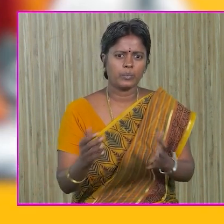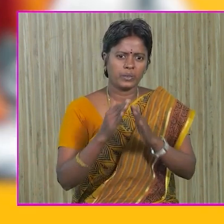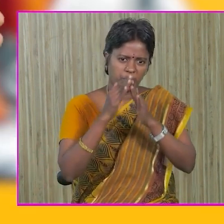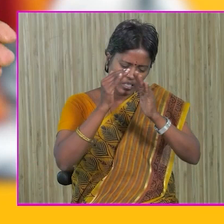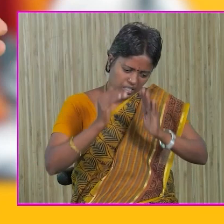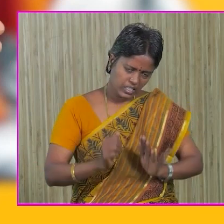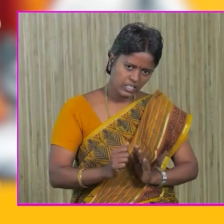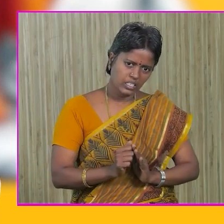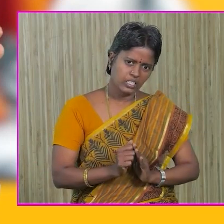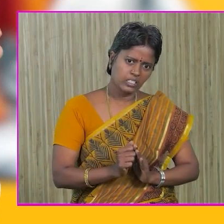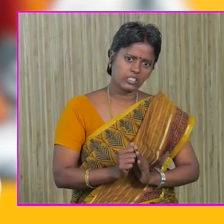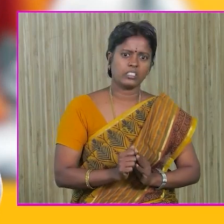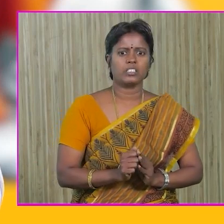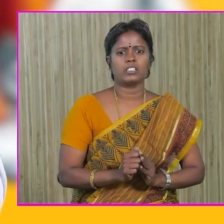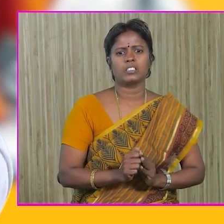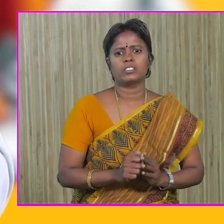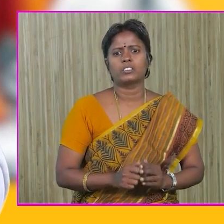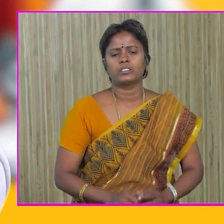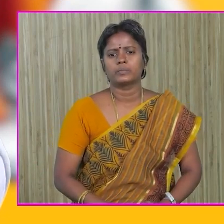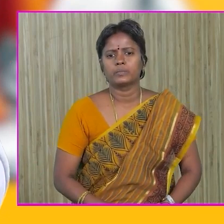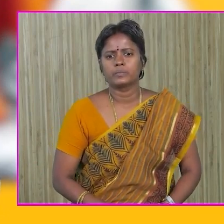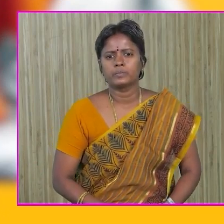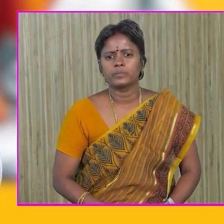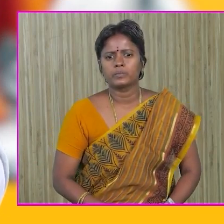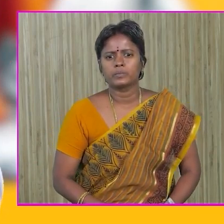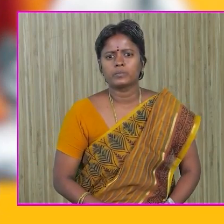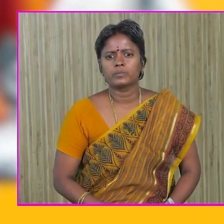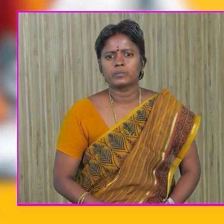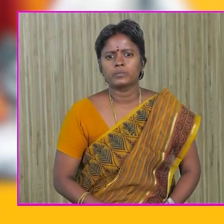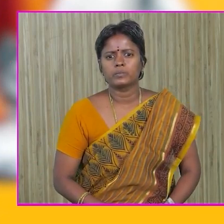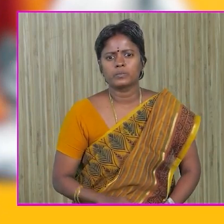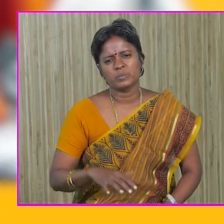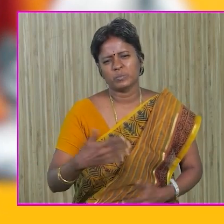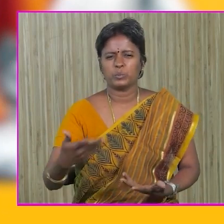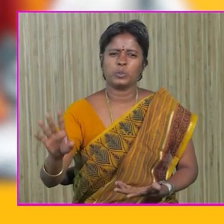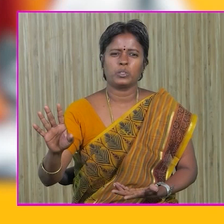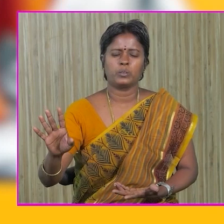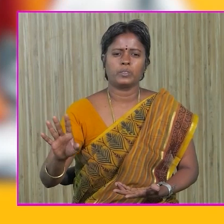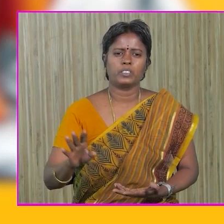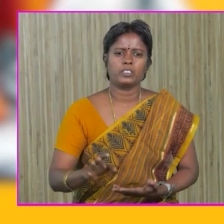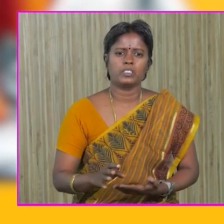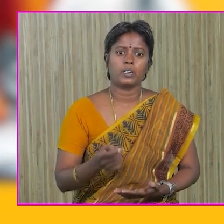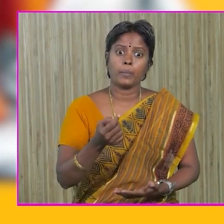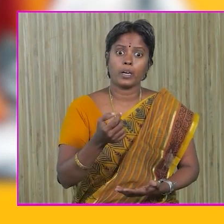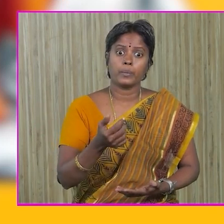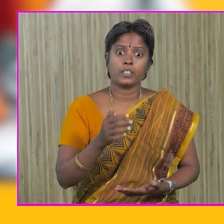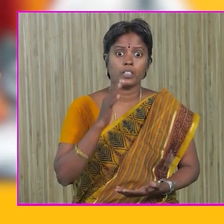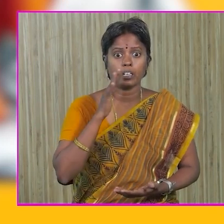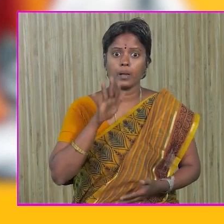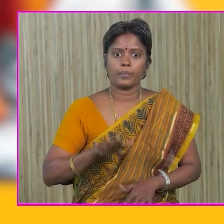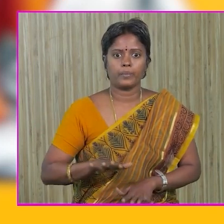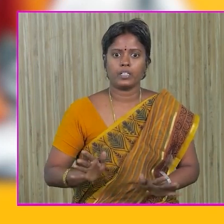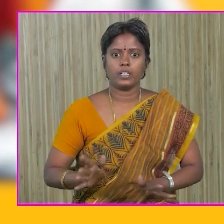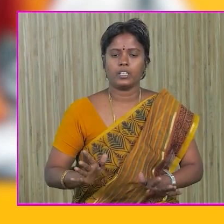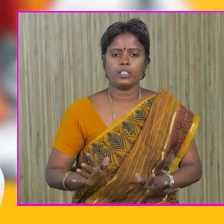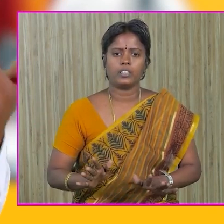முடங்கி கிடக்கிறார்கள். ஆனால் அவர்கள் எப்படியோ போகட்டும் என்று பணம் படைத்தவர்கள் அமைதியாக இருந்தார்களா?